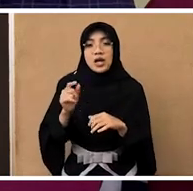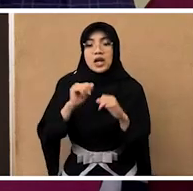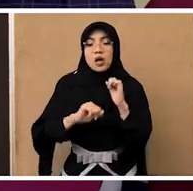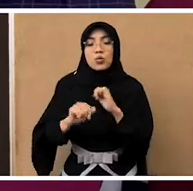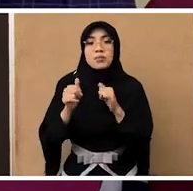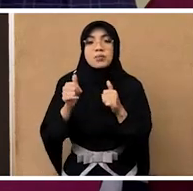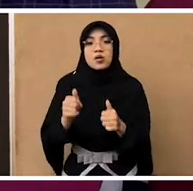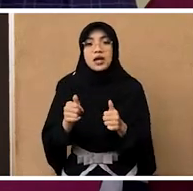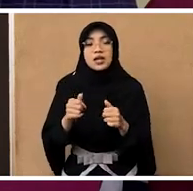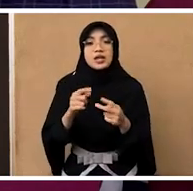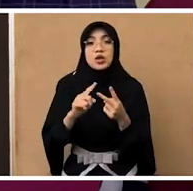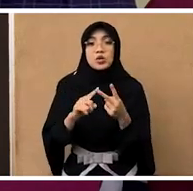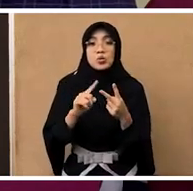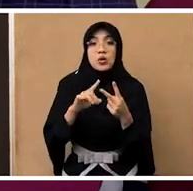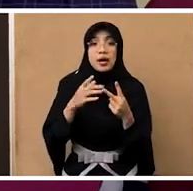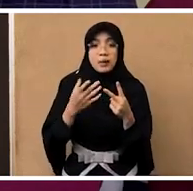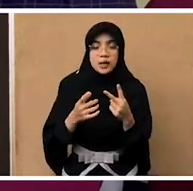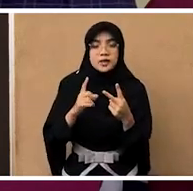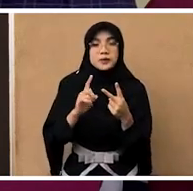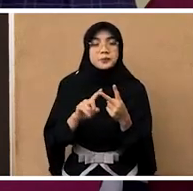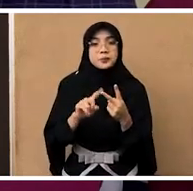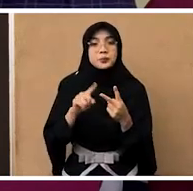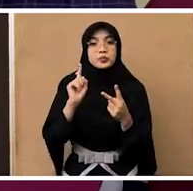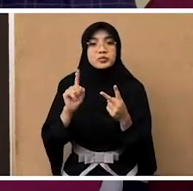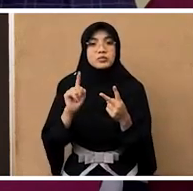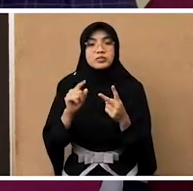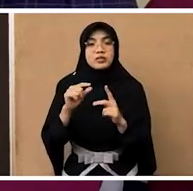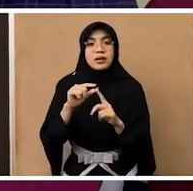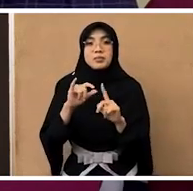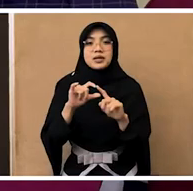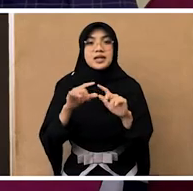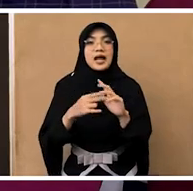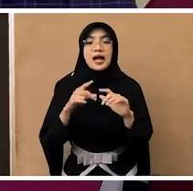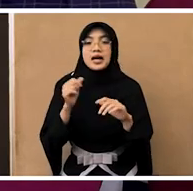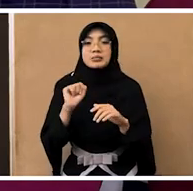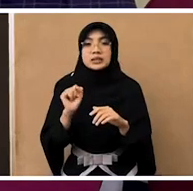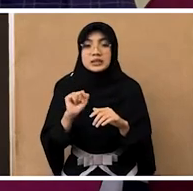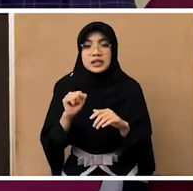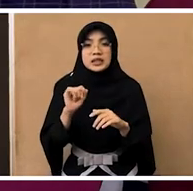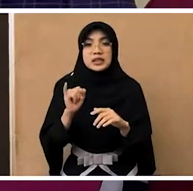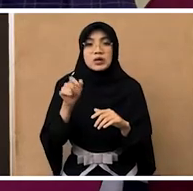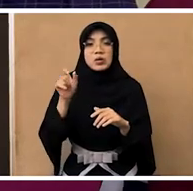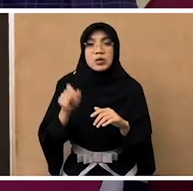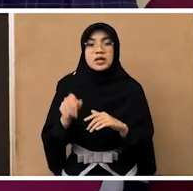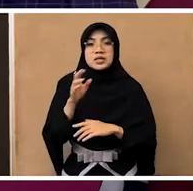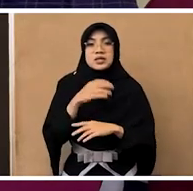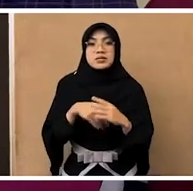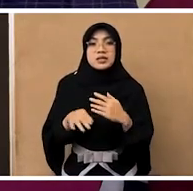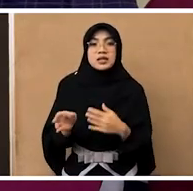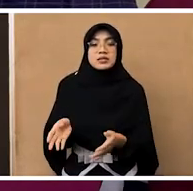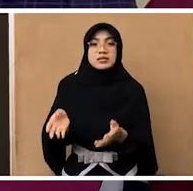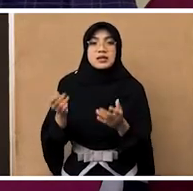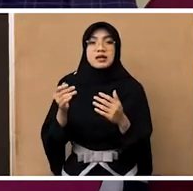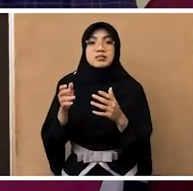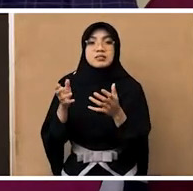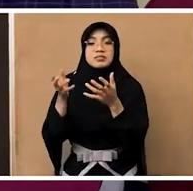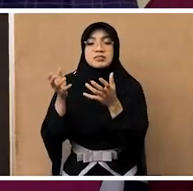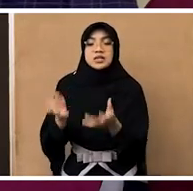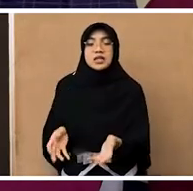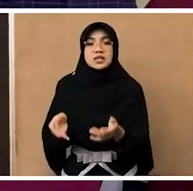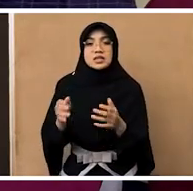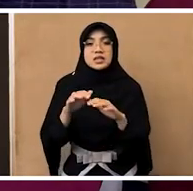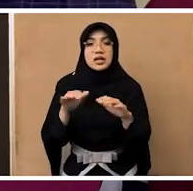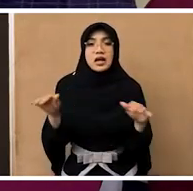tapi yang kedua adalah dia karena tidak dapat dipidana berarti orang yang penyandang dan berat berarti dia